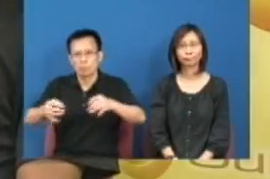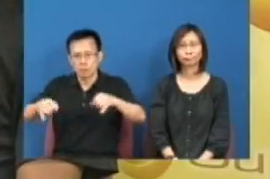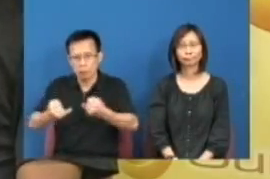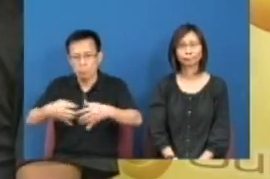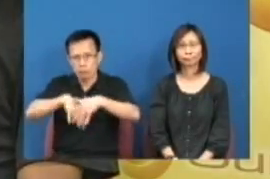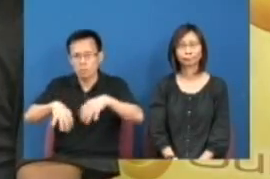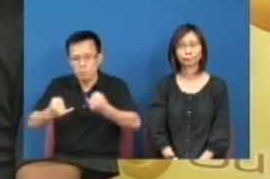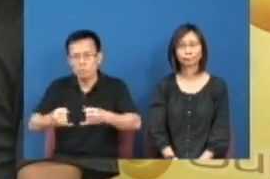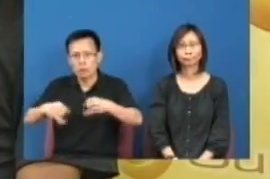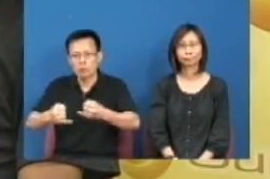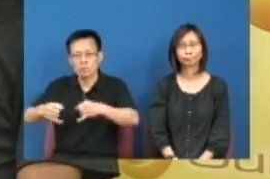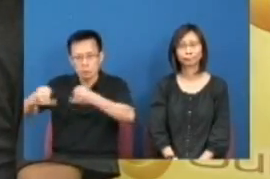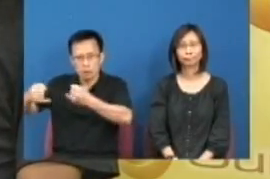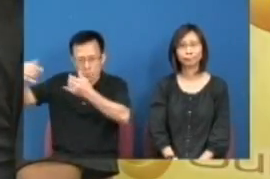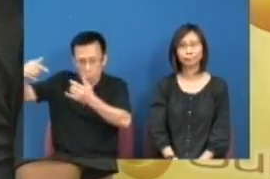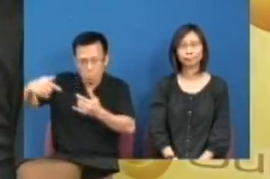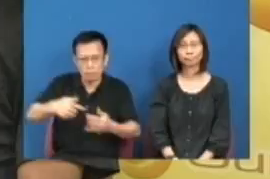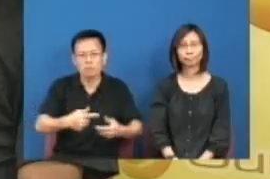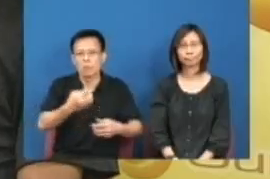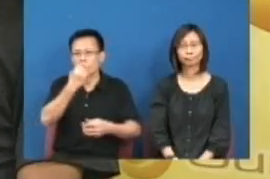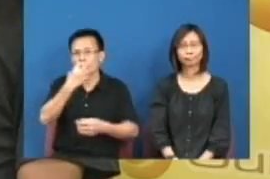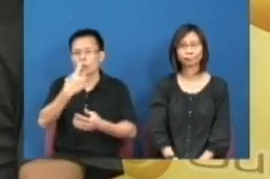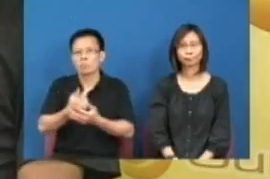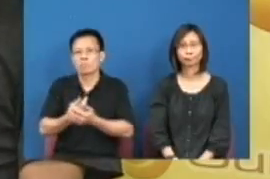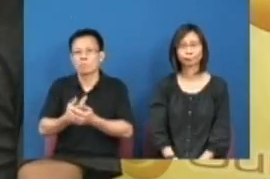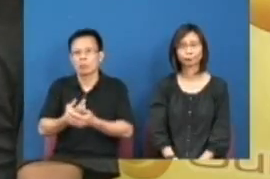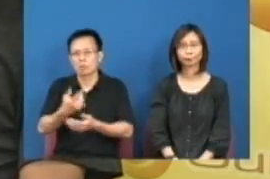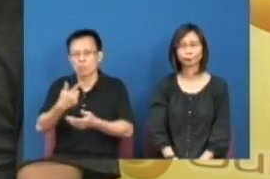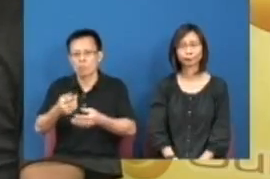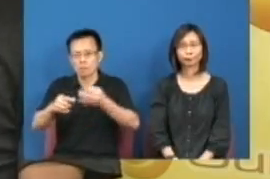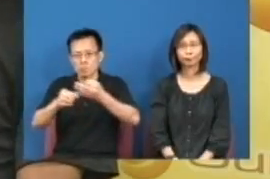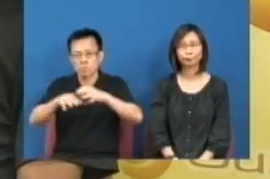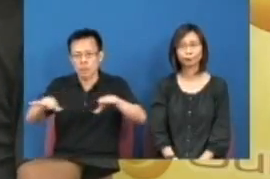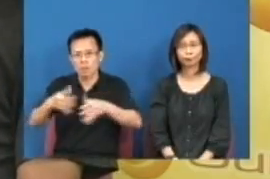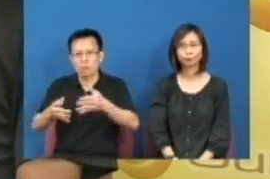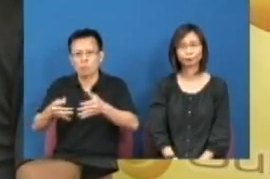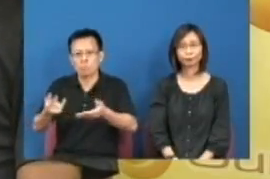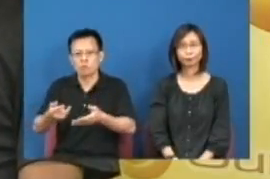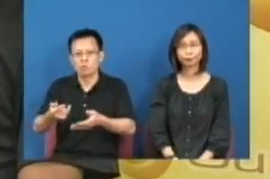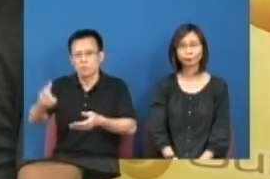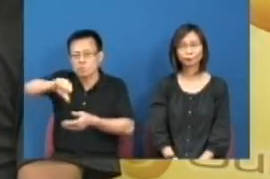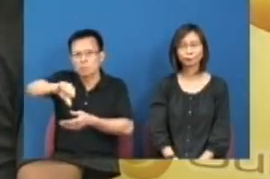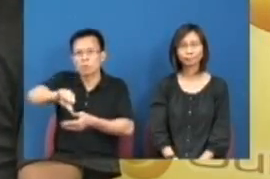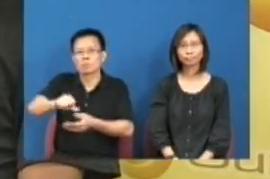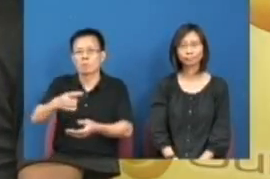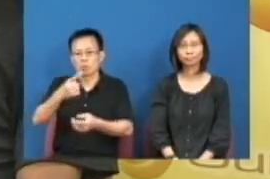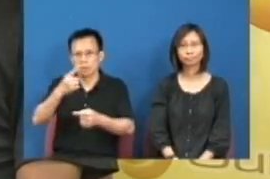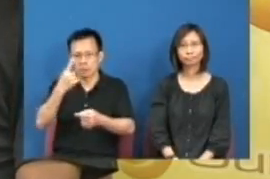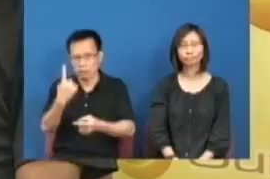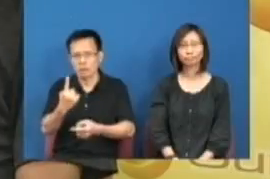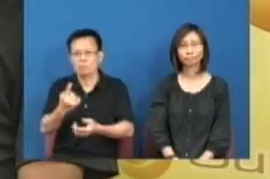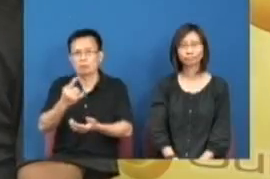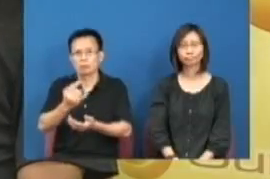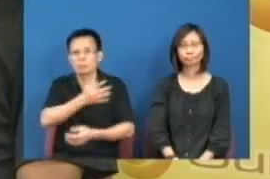如果你要在最後關頭令到習近平係跣胎嘅，你一定係搞亂香港。因為習近平只有一個職務，就係港